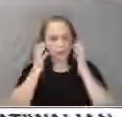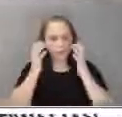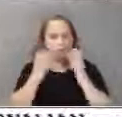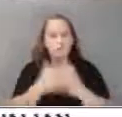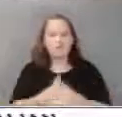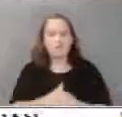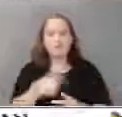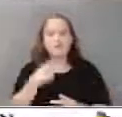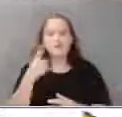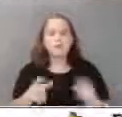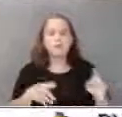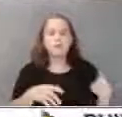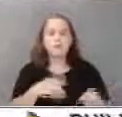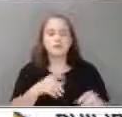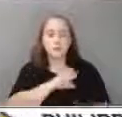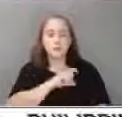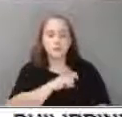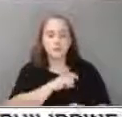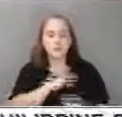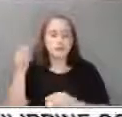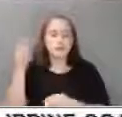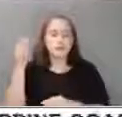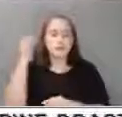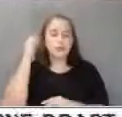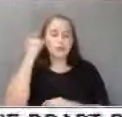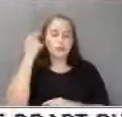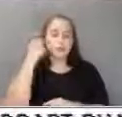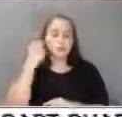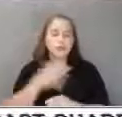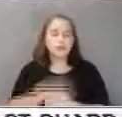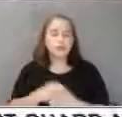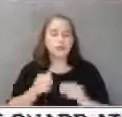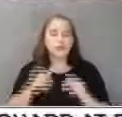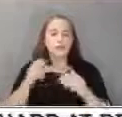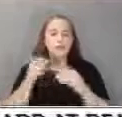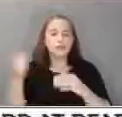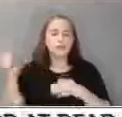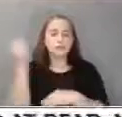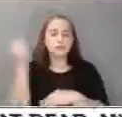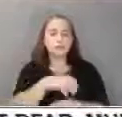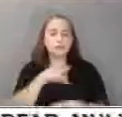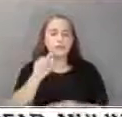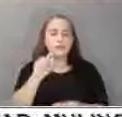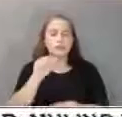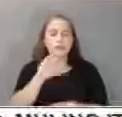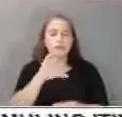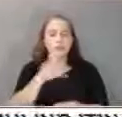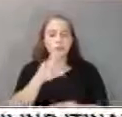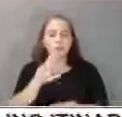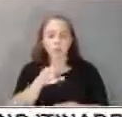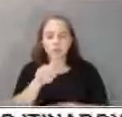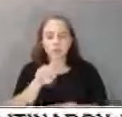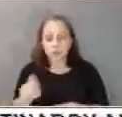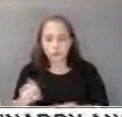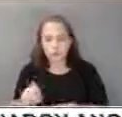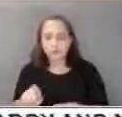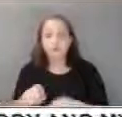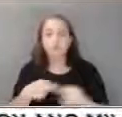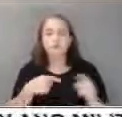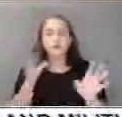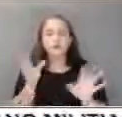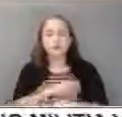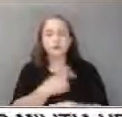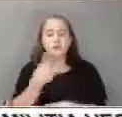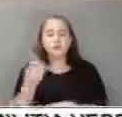mga area of operation nila, yung mga victims nila. Na-recover mula sa mga suspect ang dalawang baril,